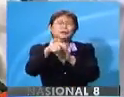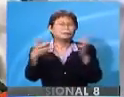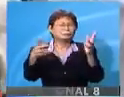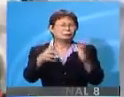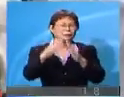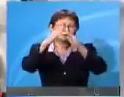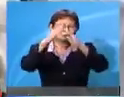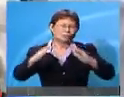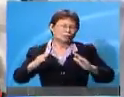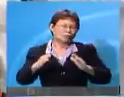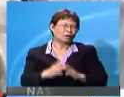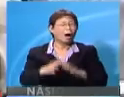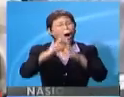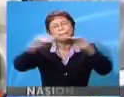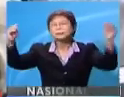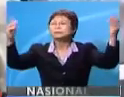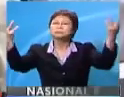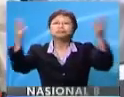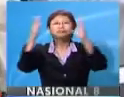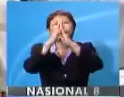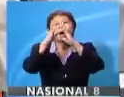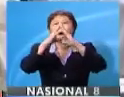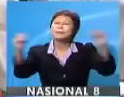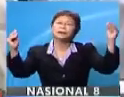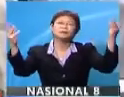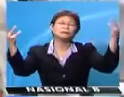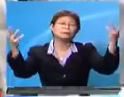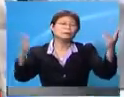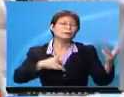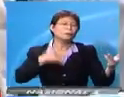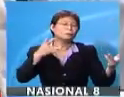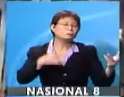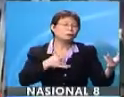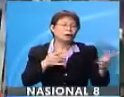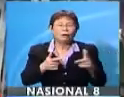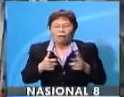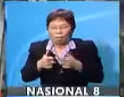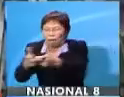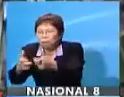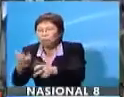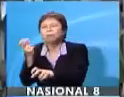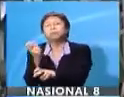di rumah. Habis. Kita rasa melari pun susah.